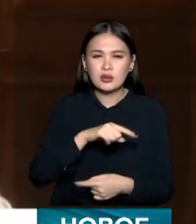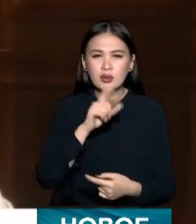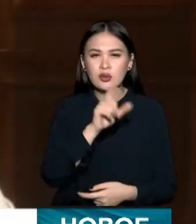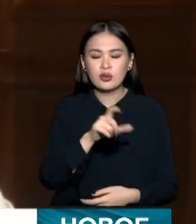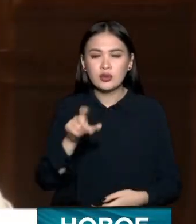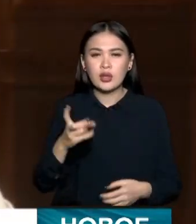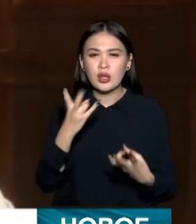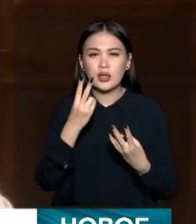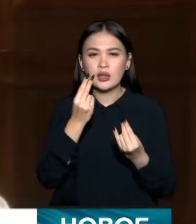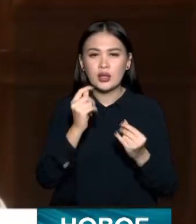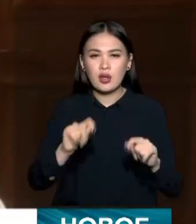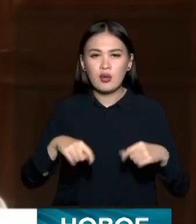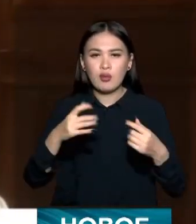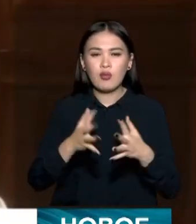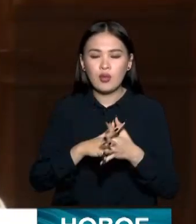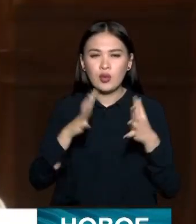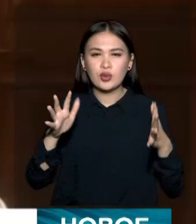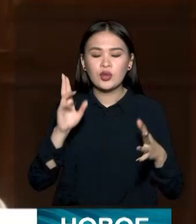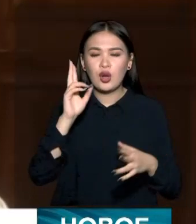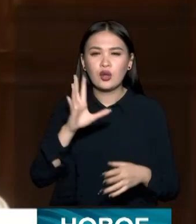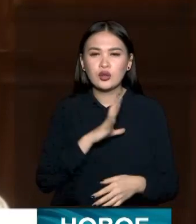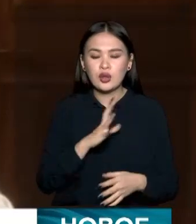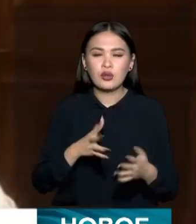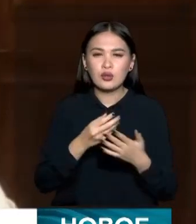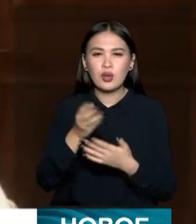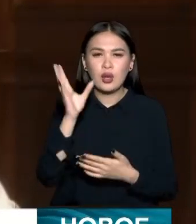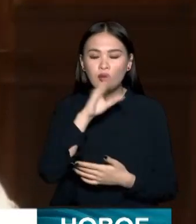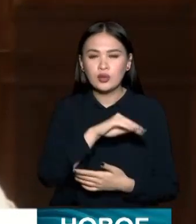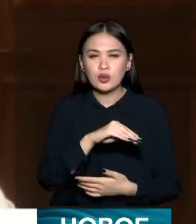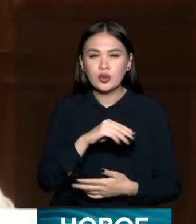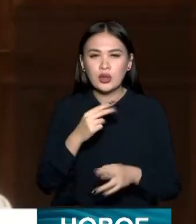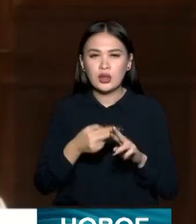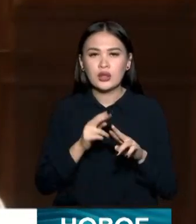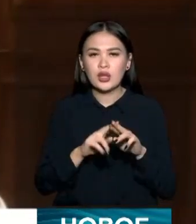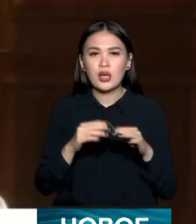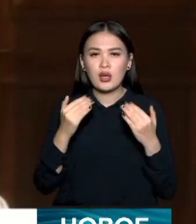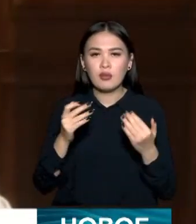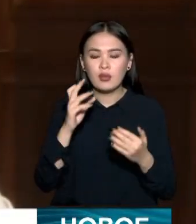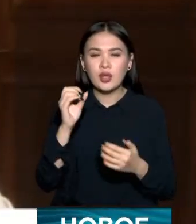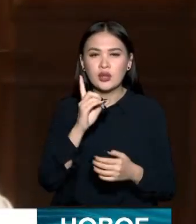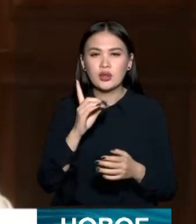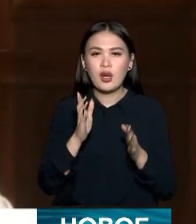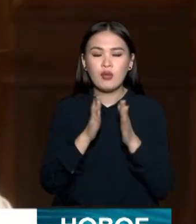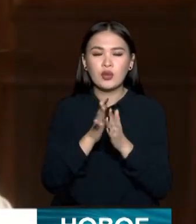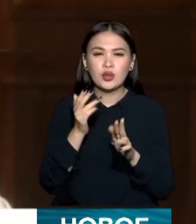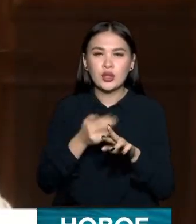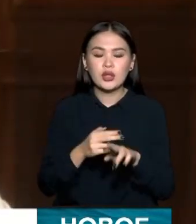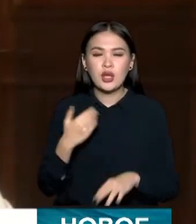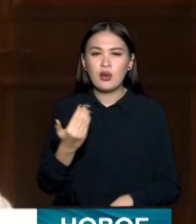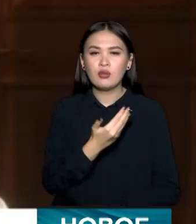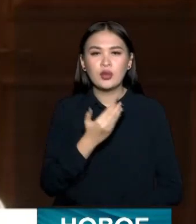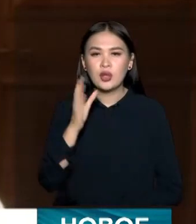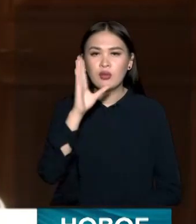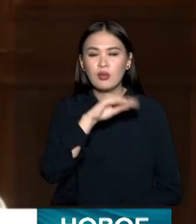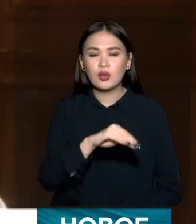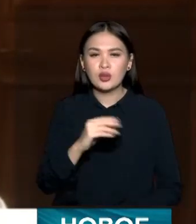надо передавать больше лучше потребителям, потому что когда вы стимулируете спрос, вы тем самым